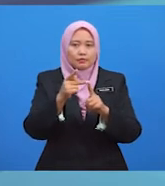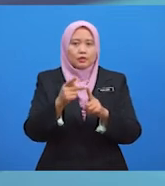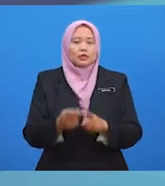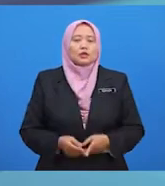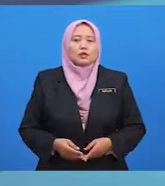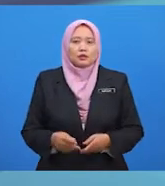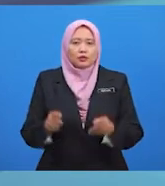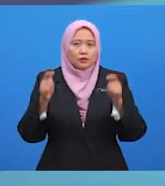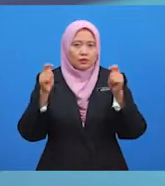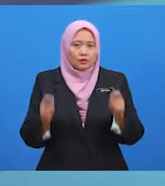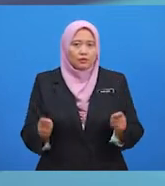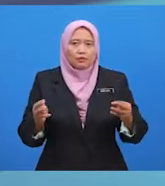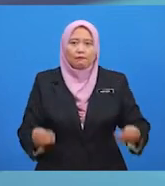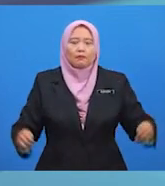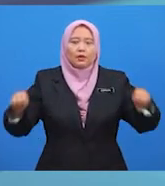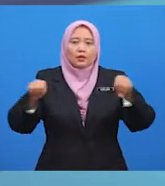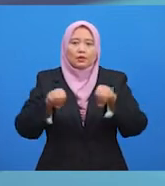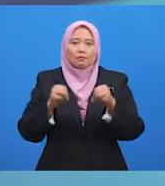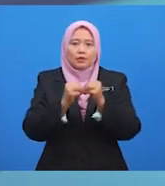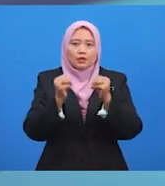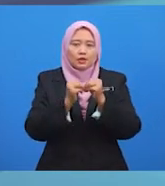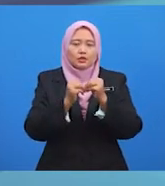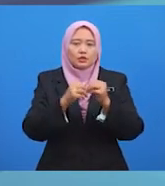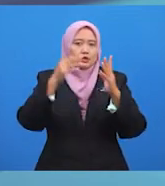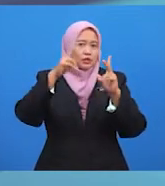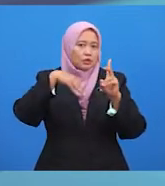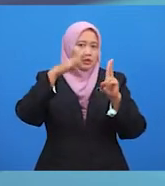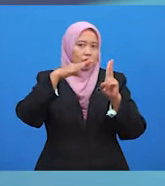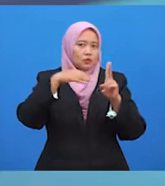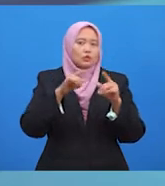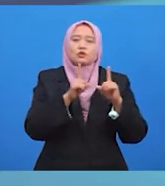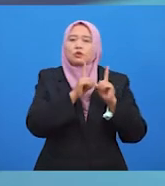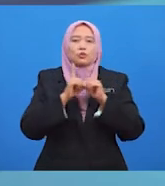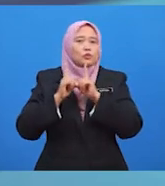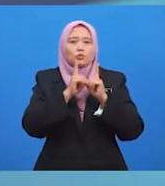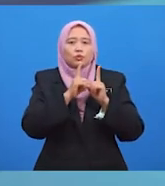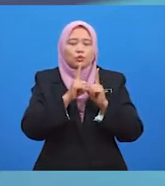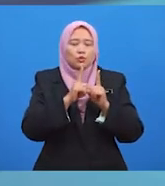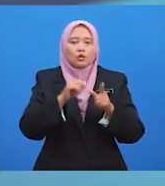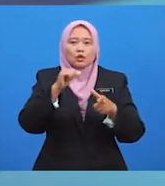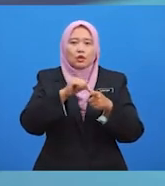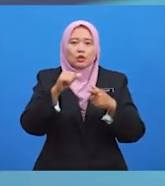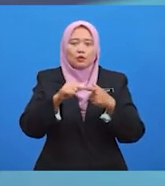perkahwinan, majlis hari jadi dan apa jua majlis keramaian.